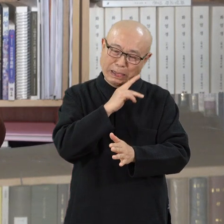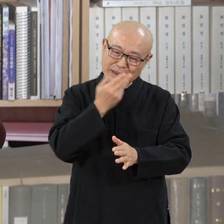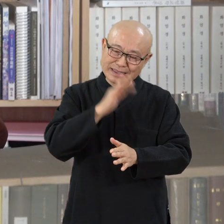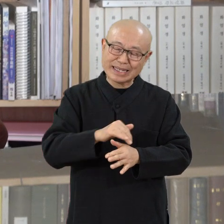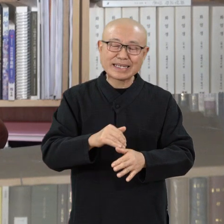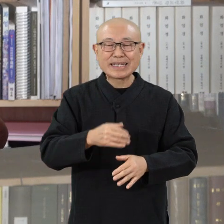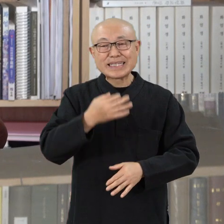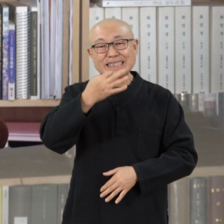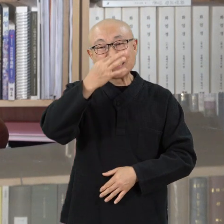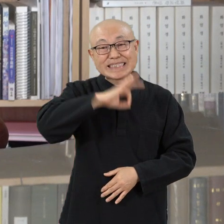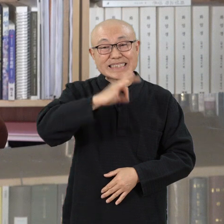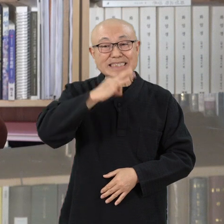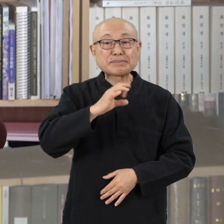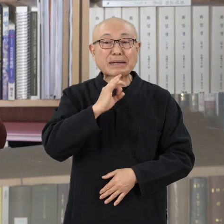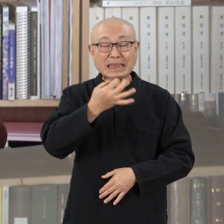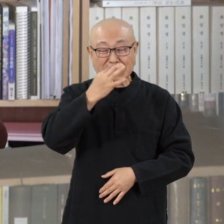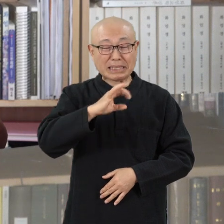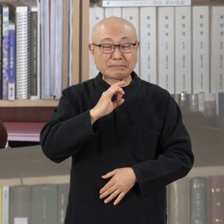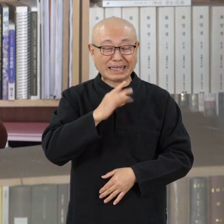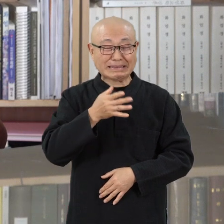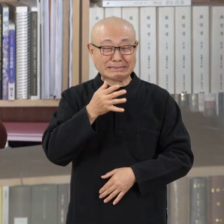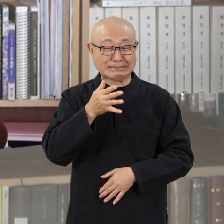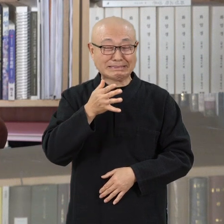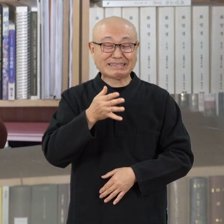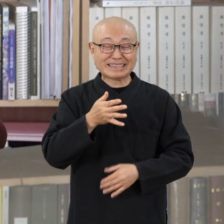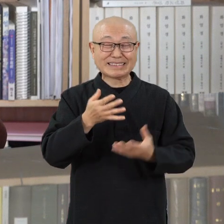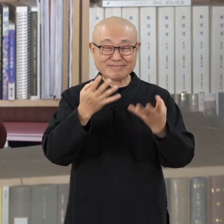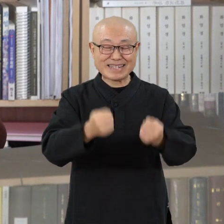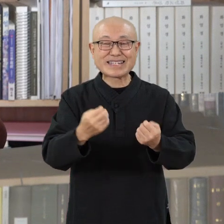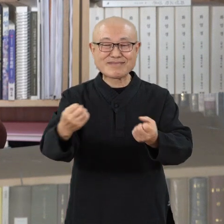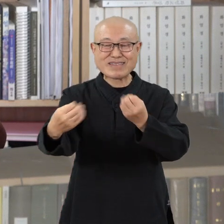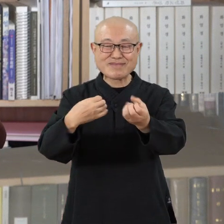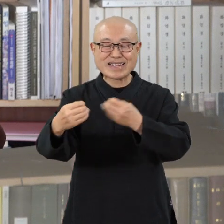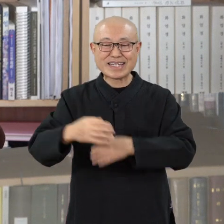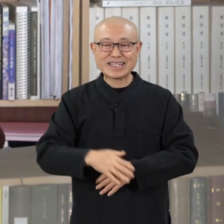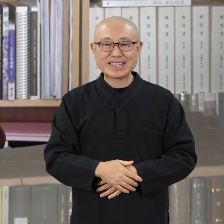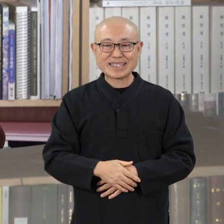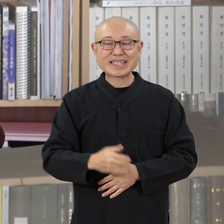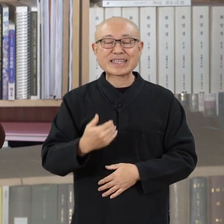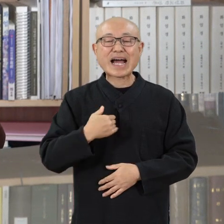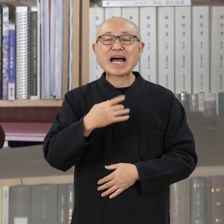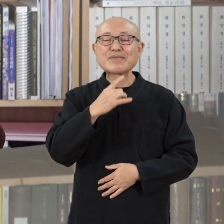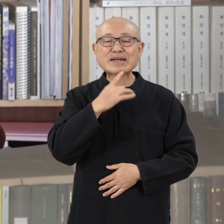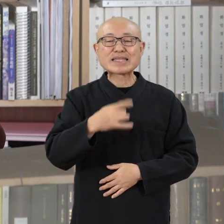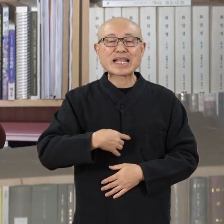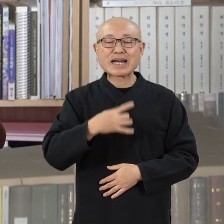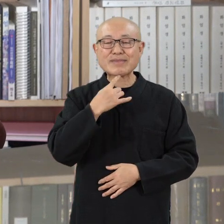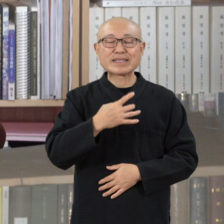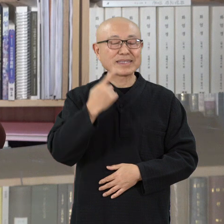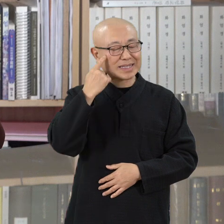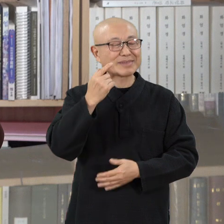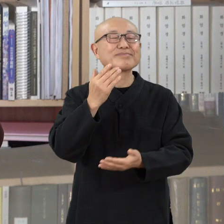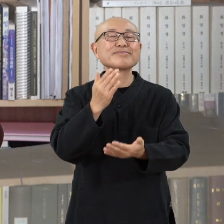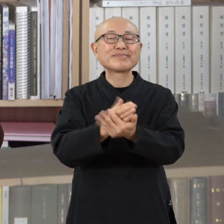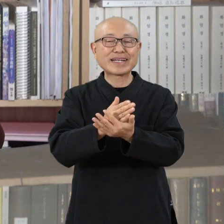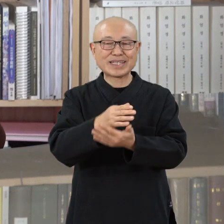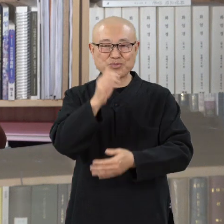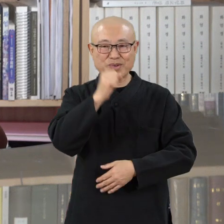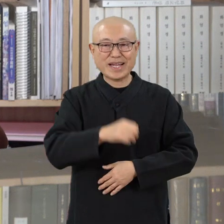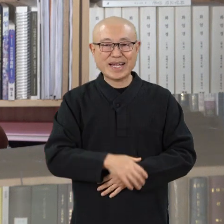보면 좋아요. 좋지만 막 어렵게 나만 이익을 보려는 생각은 좀 버리자.